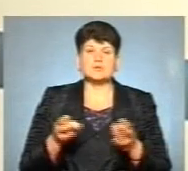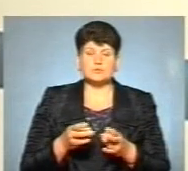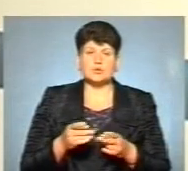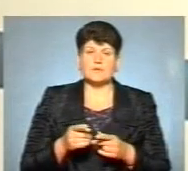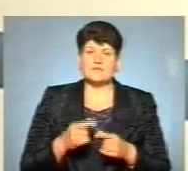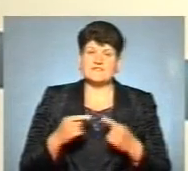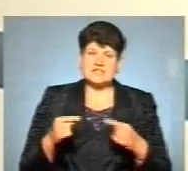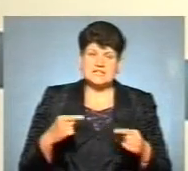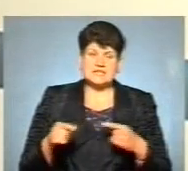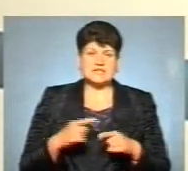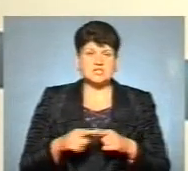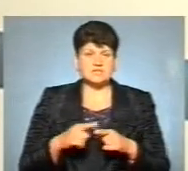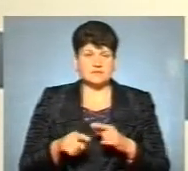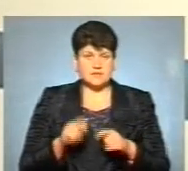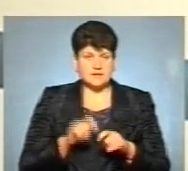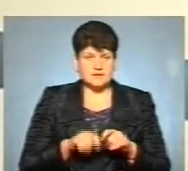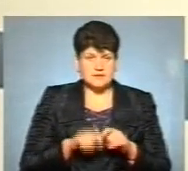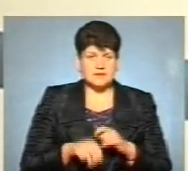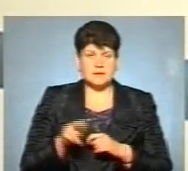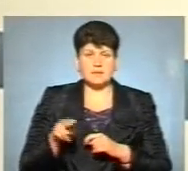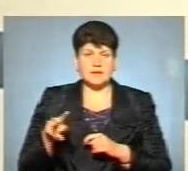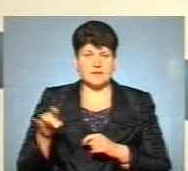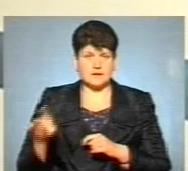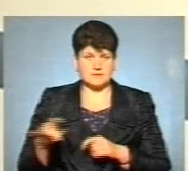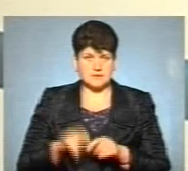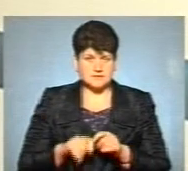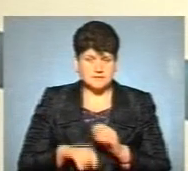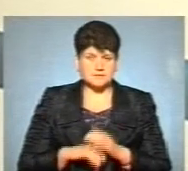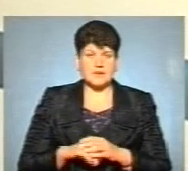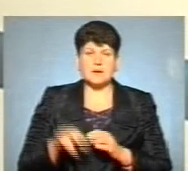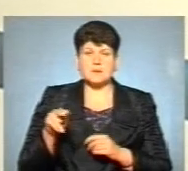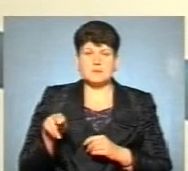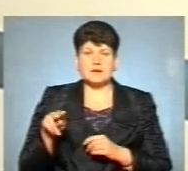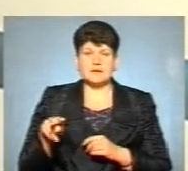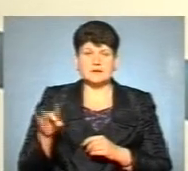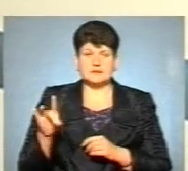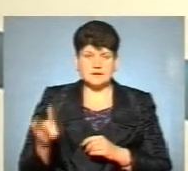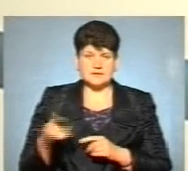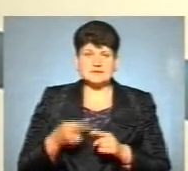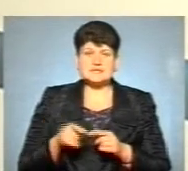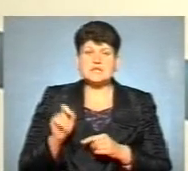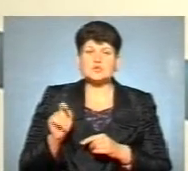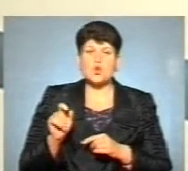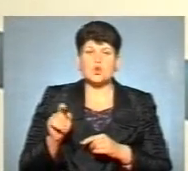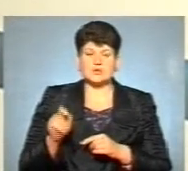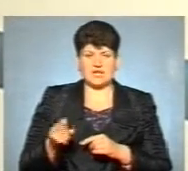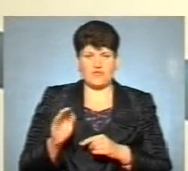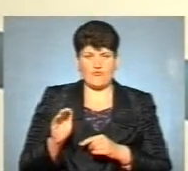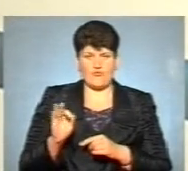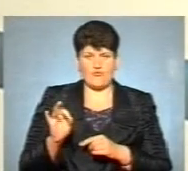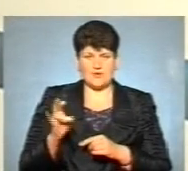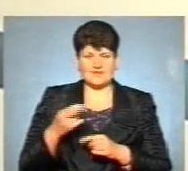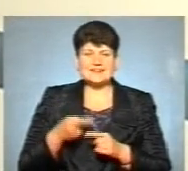розрізняти тестування швидкими тестами і тестування ПЛР-тестами. ПЛР – це наш золотий фонд, тобто це є